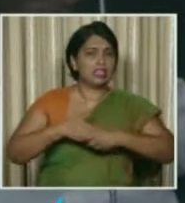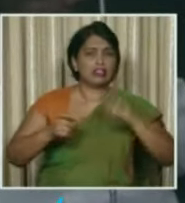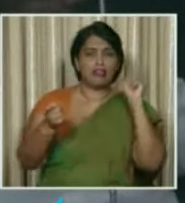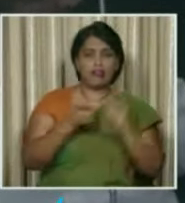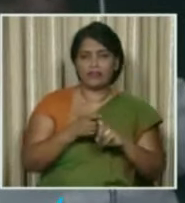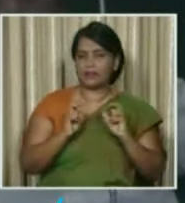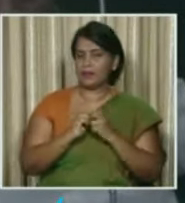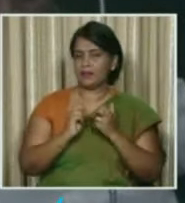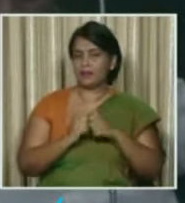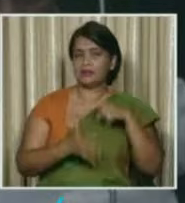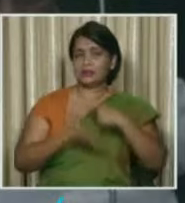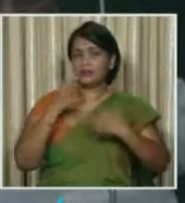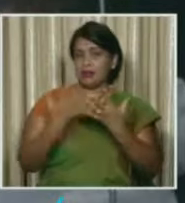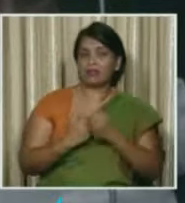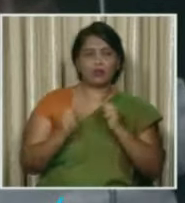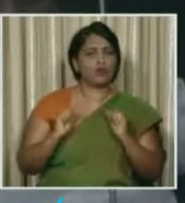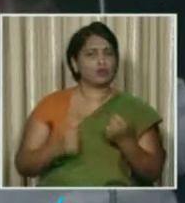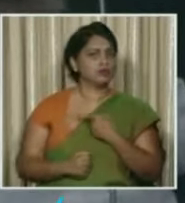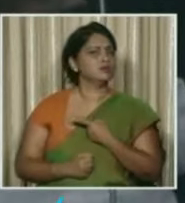जातिवादी